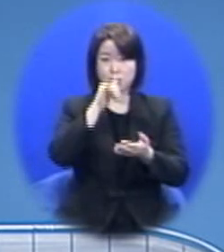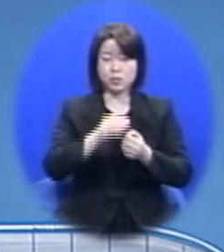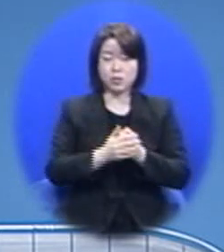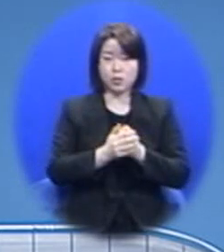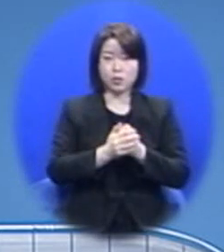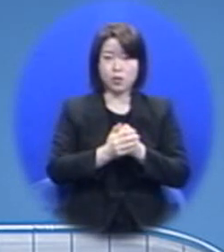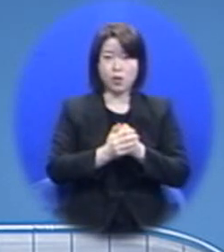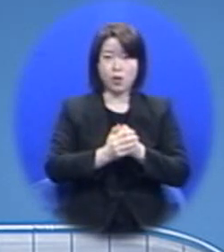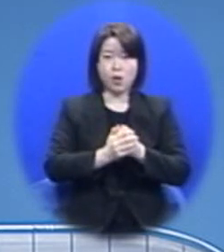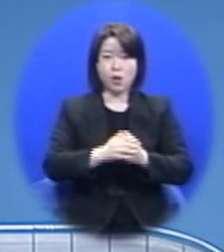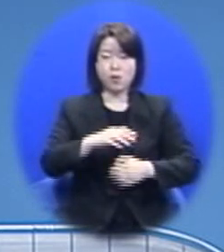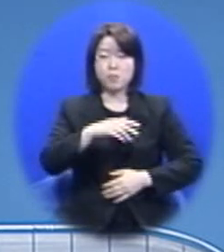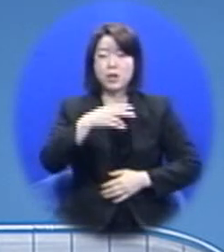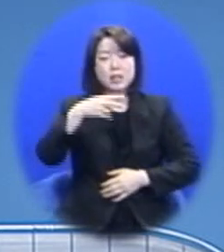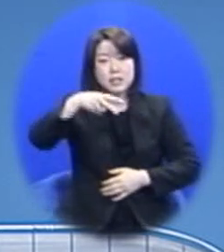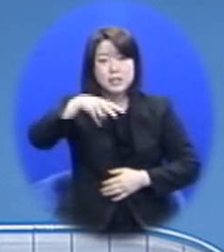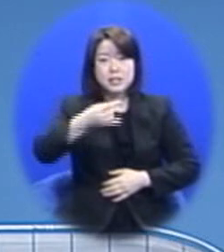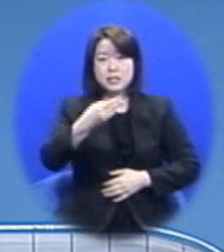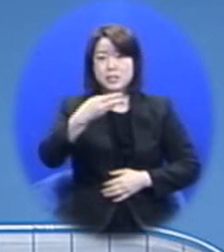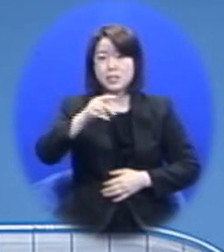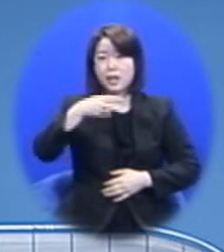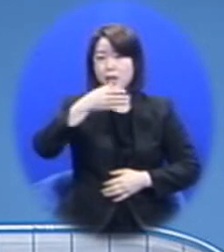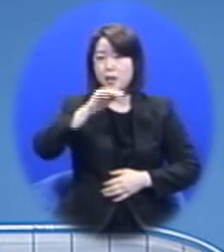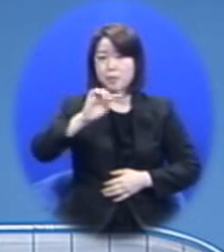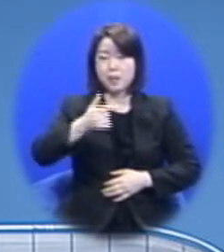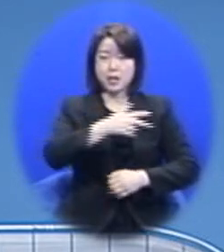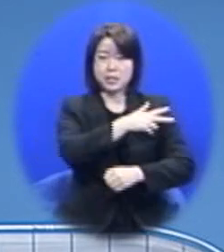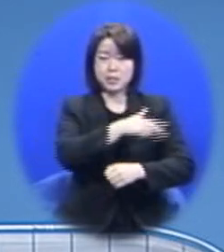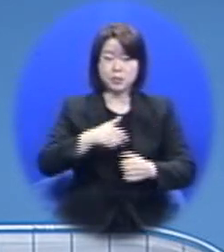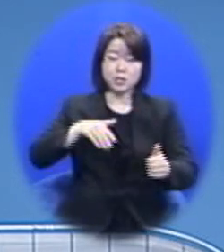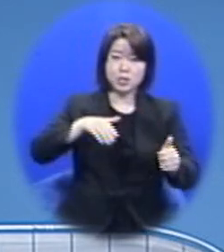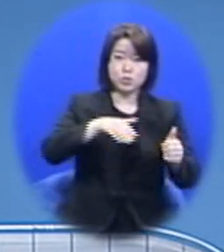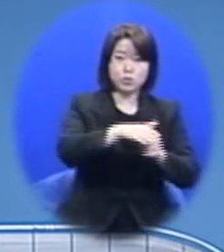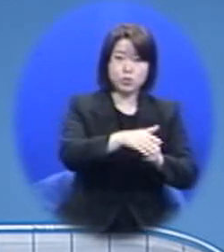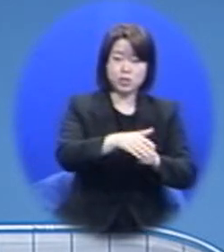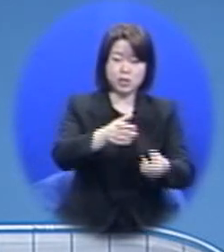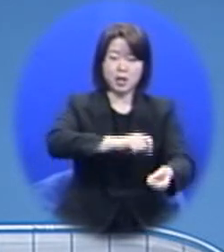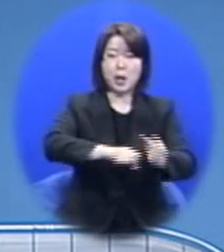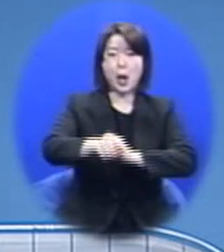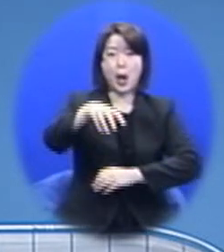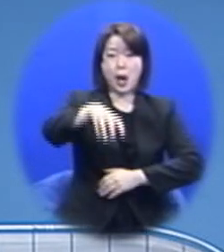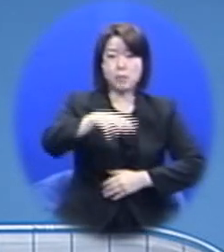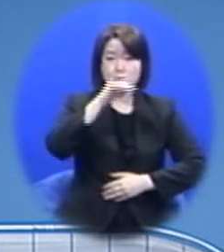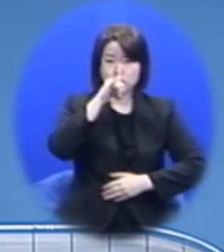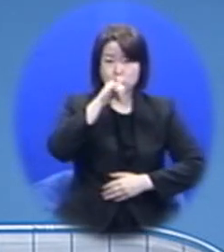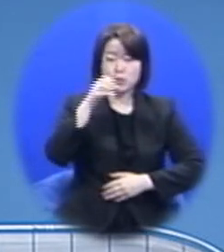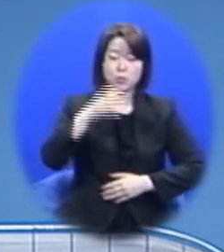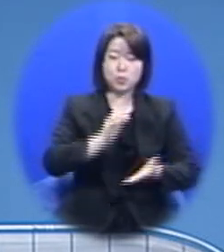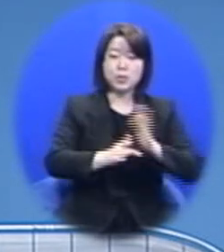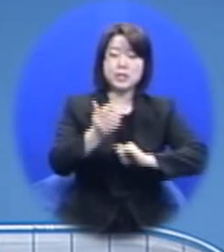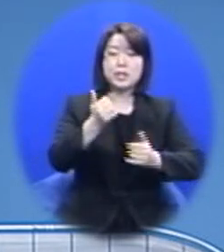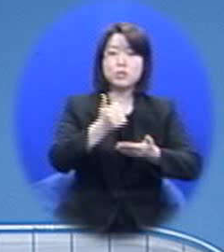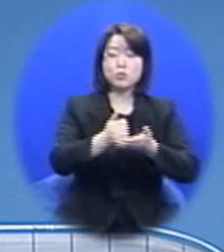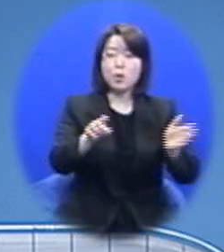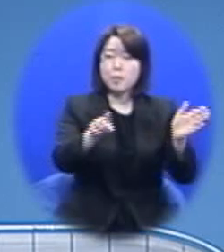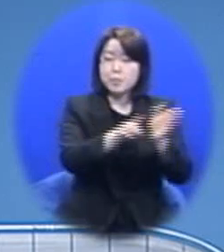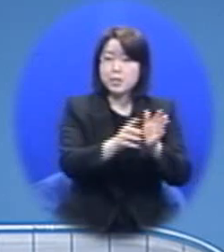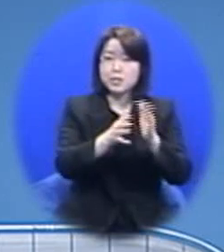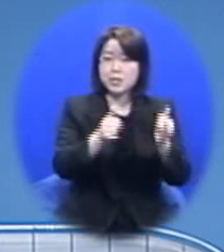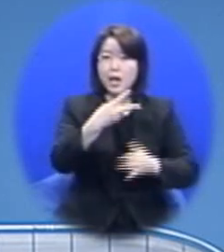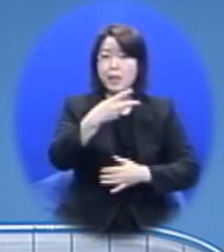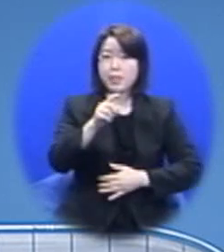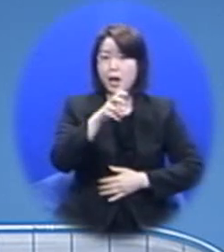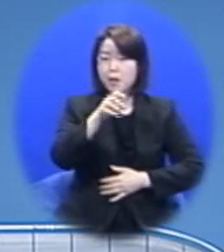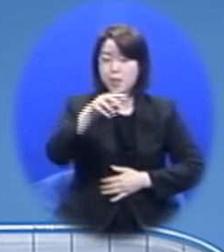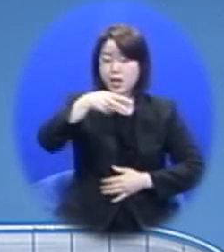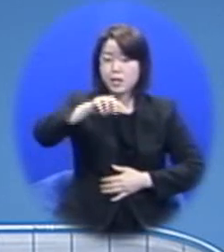집사를 죽이는데 앞장서고, 그리고 예수 믿는 사람이 다메섹에 있다는 이야기를 듣고 예수 믿는 사람을 붙잡으려고